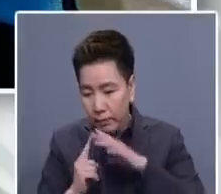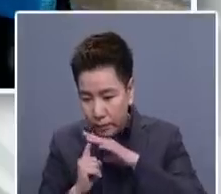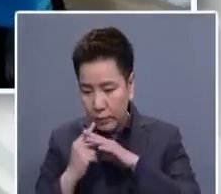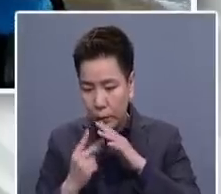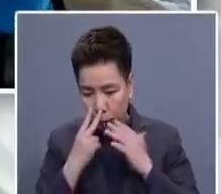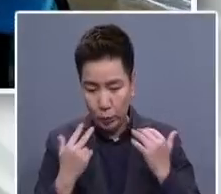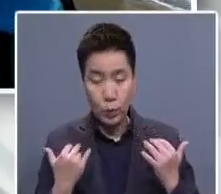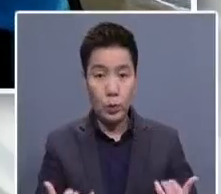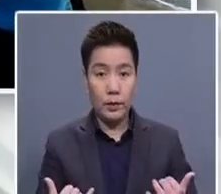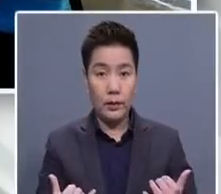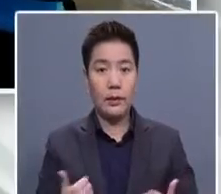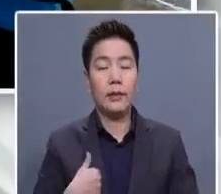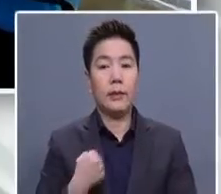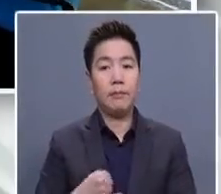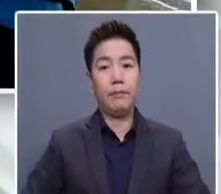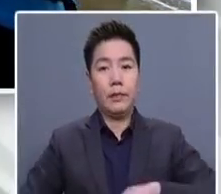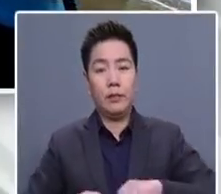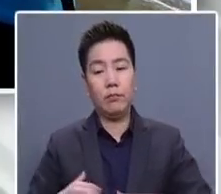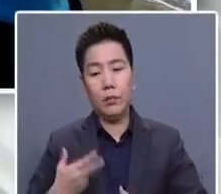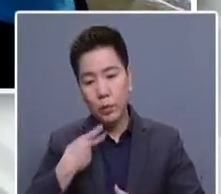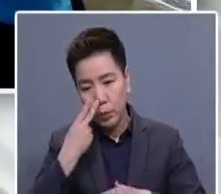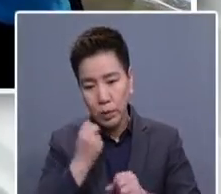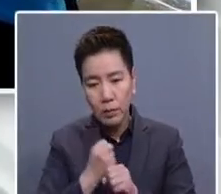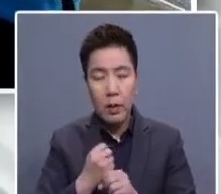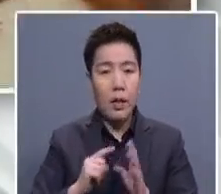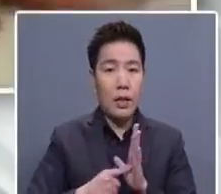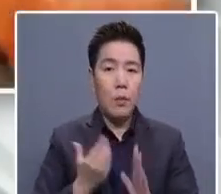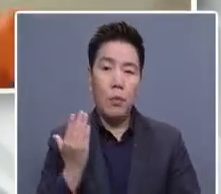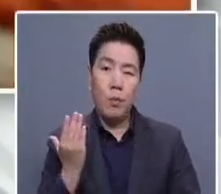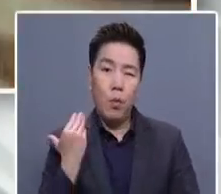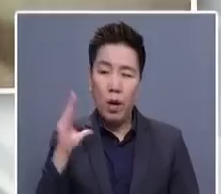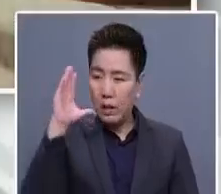นนี้นะตอนนี้นะฮะเราดำเนินการสวอปมาตั้งแต่เมื่อวันศุกร์